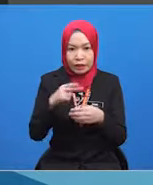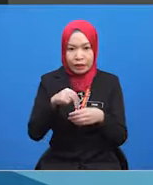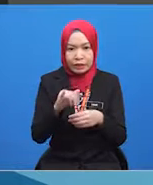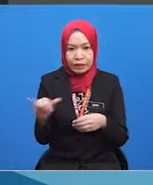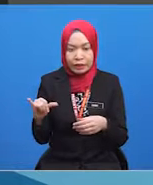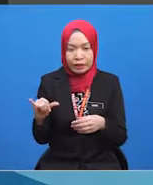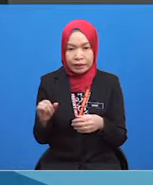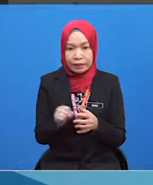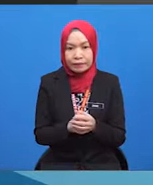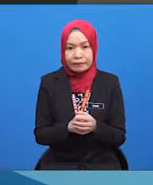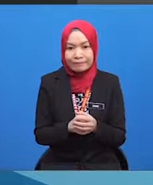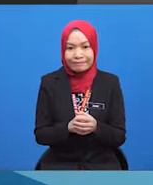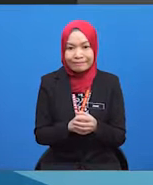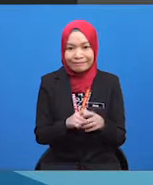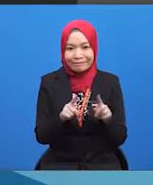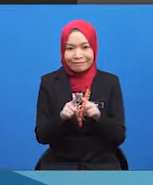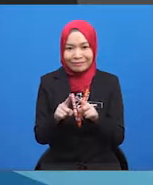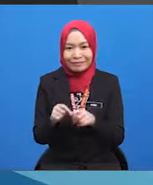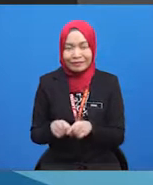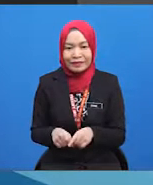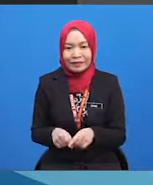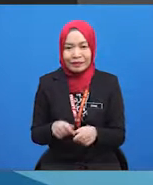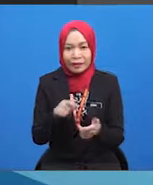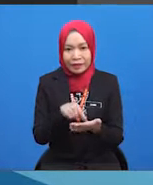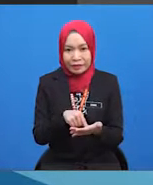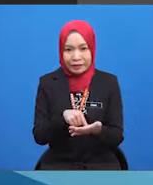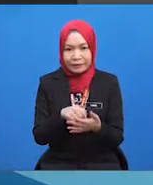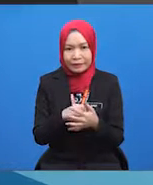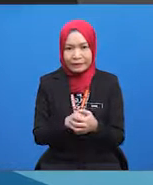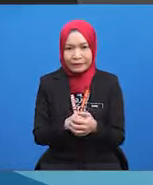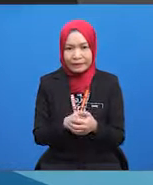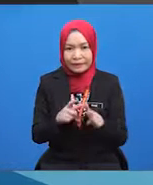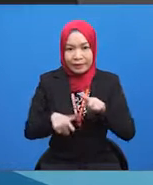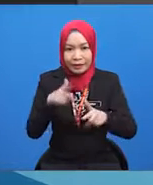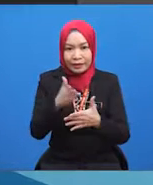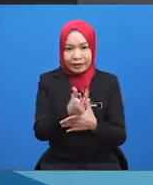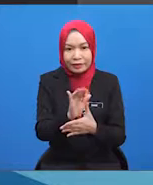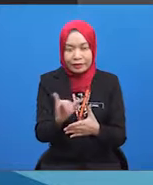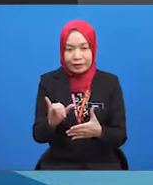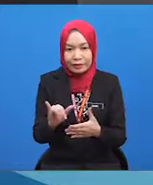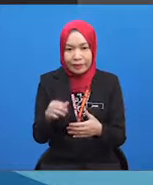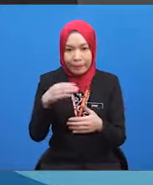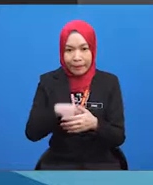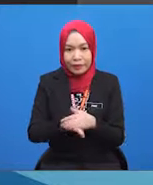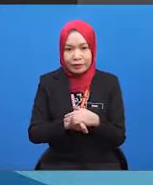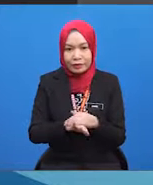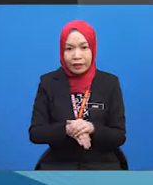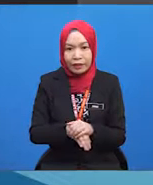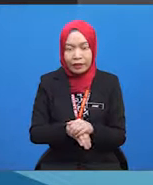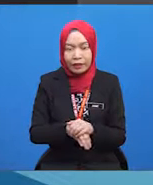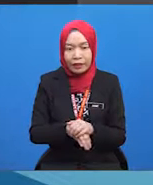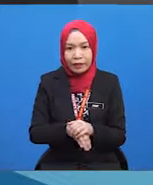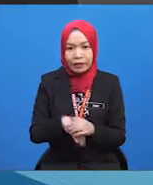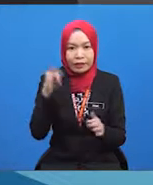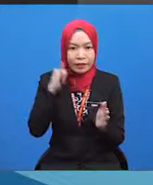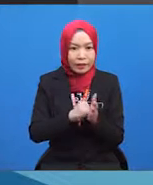adalah seperti berikut. Langkah selanjutnya adalah memasukkan imej latar